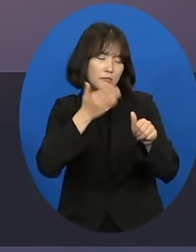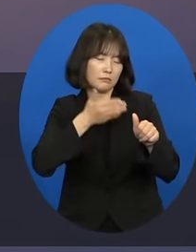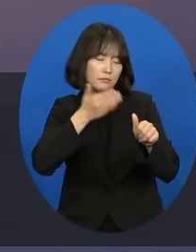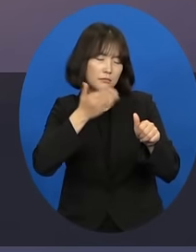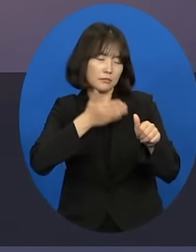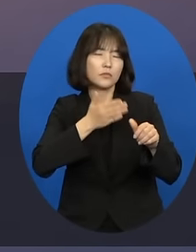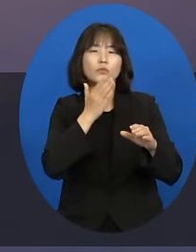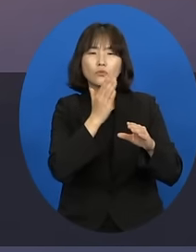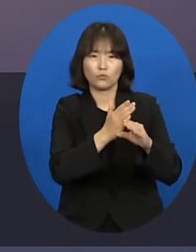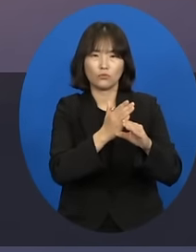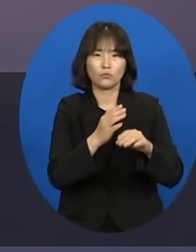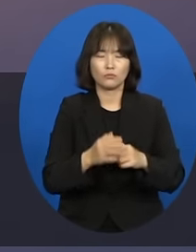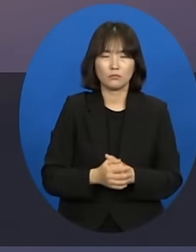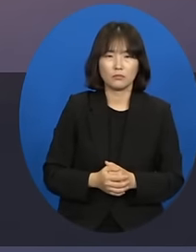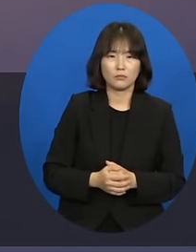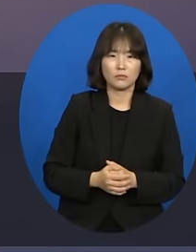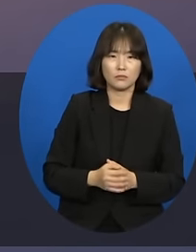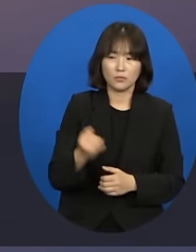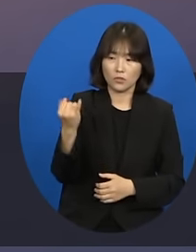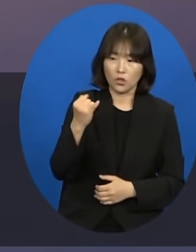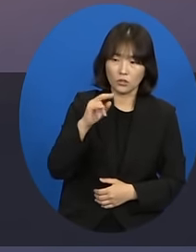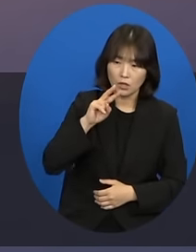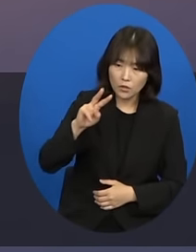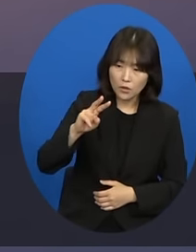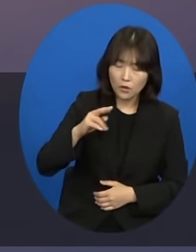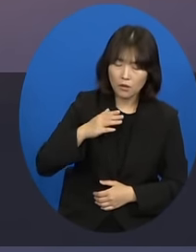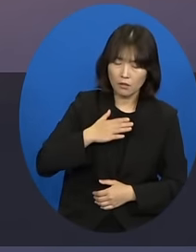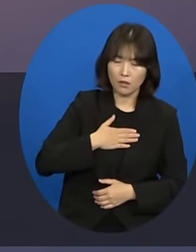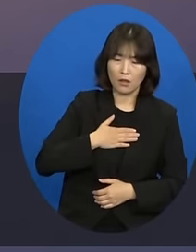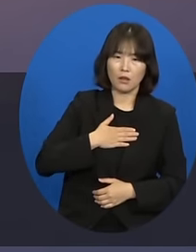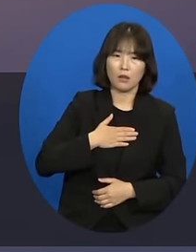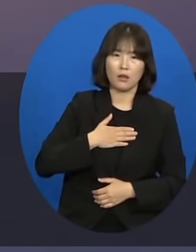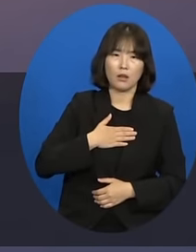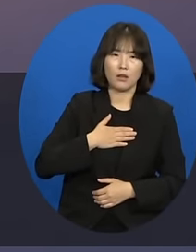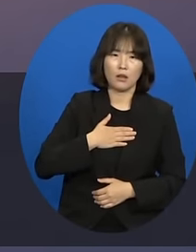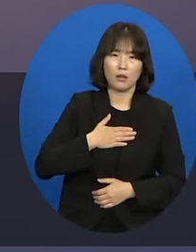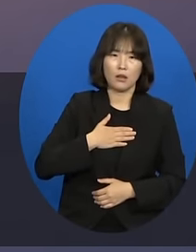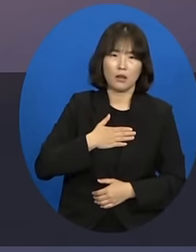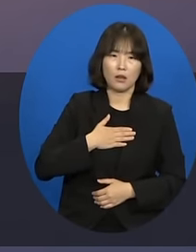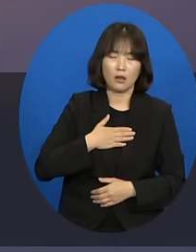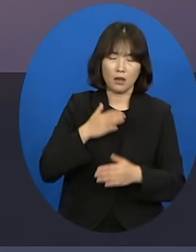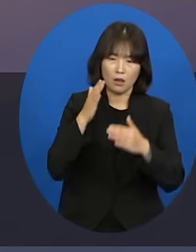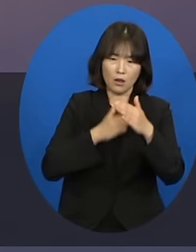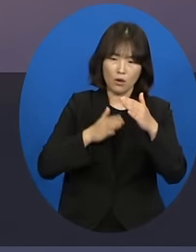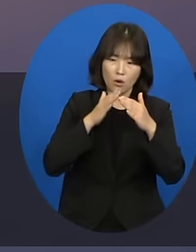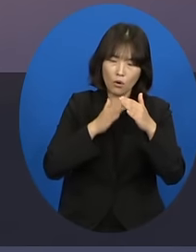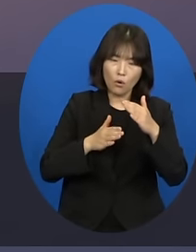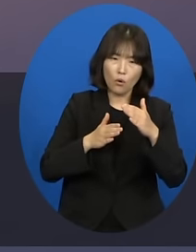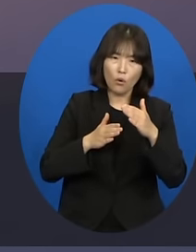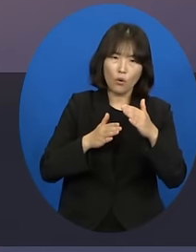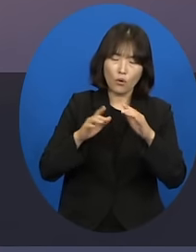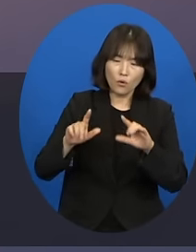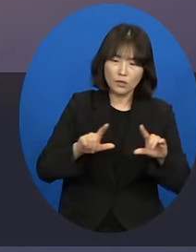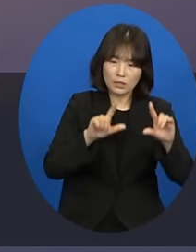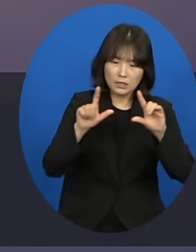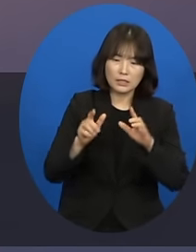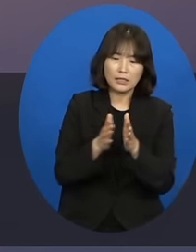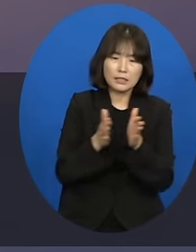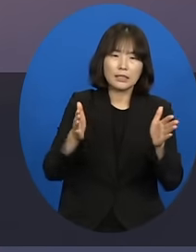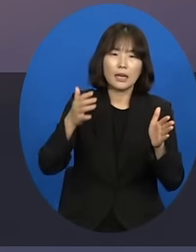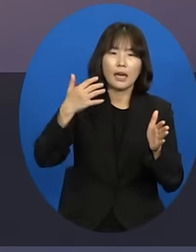여자여, 내가 아직 공생을 시작하지 않았는데 나는 아버지께서 보여주신 것만